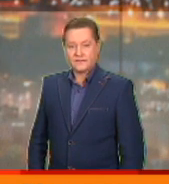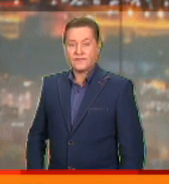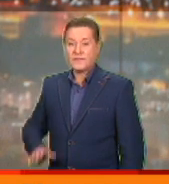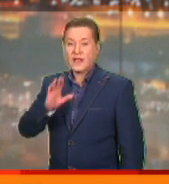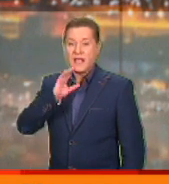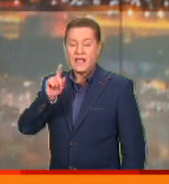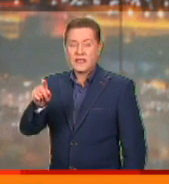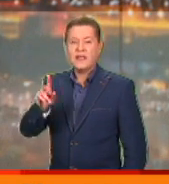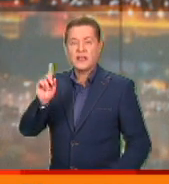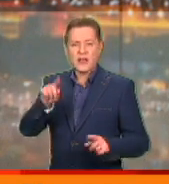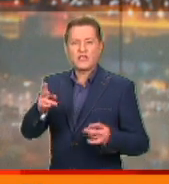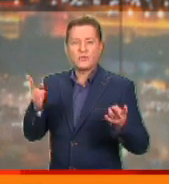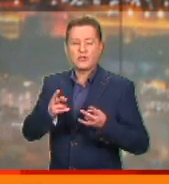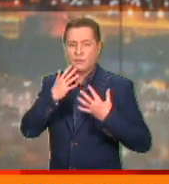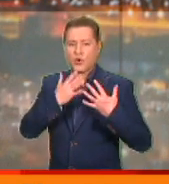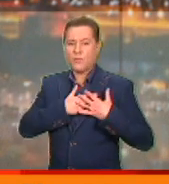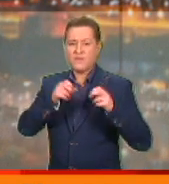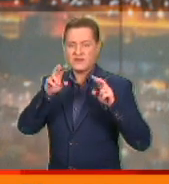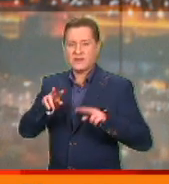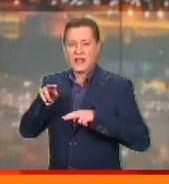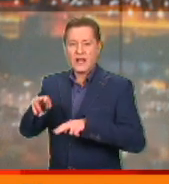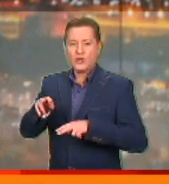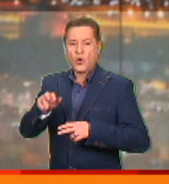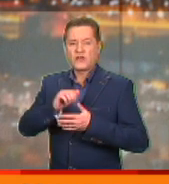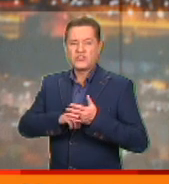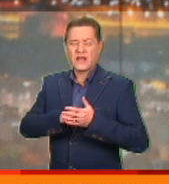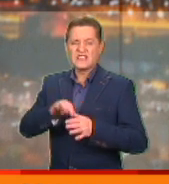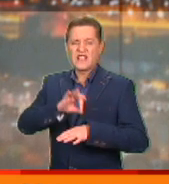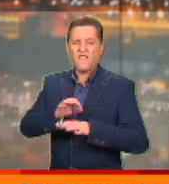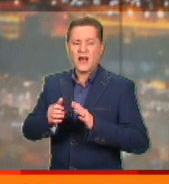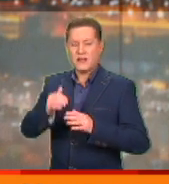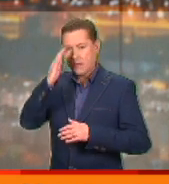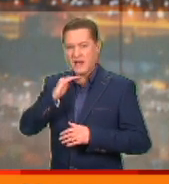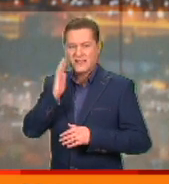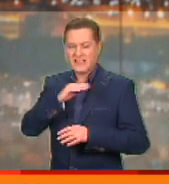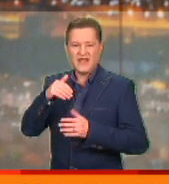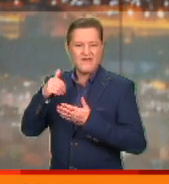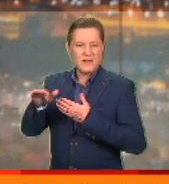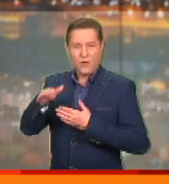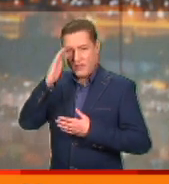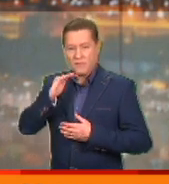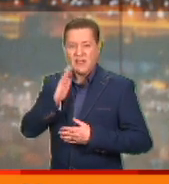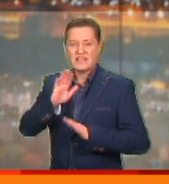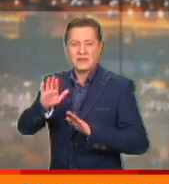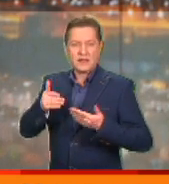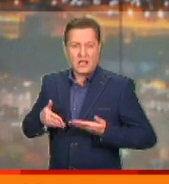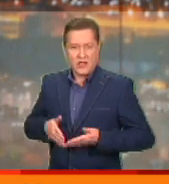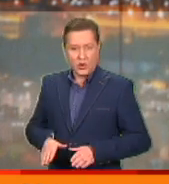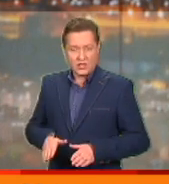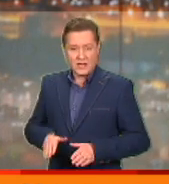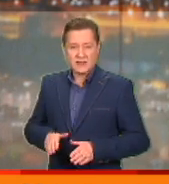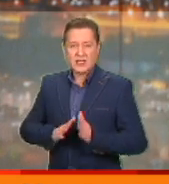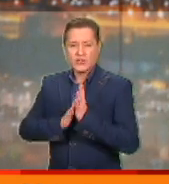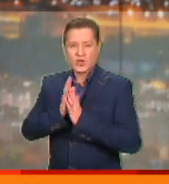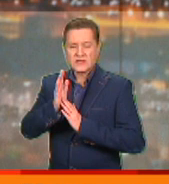Їй теж були потрібні любов і спеціальний догляд. Через уроджені вади батьки відмовилися від неї, щойно народилася. Зростала